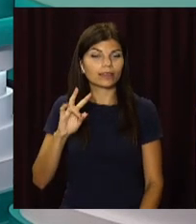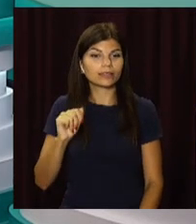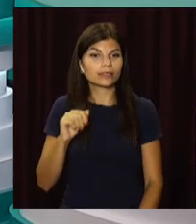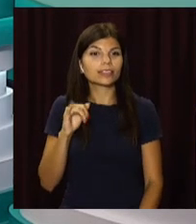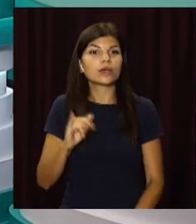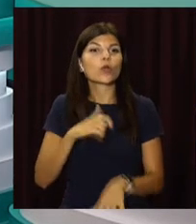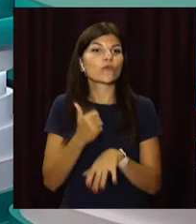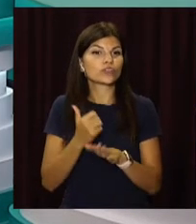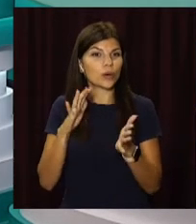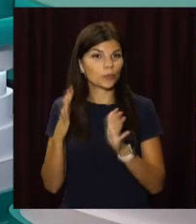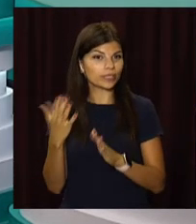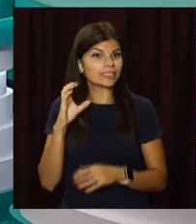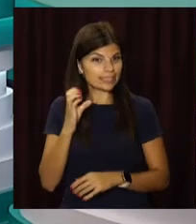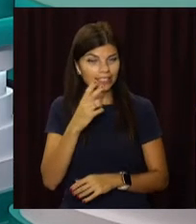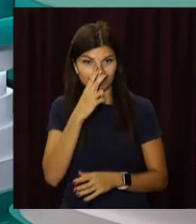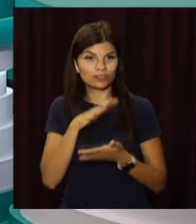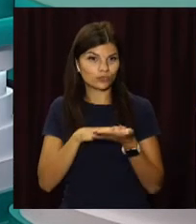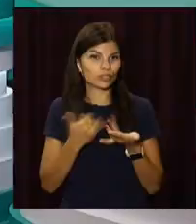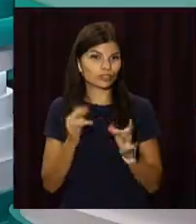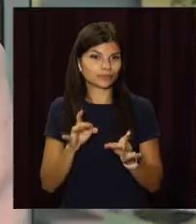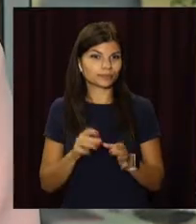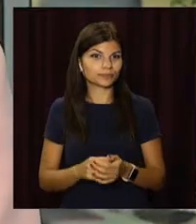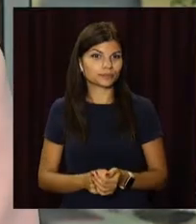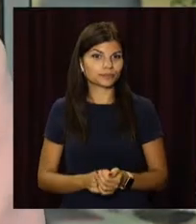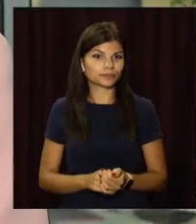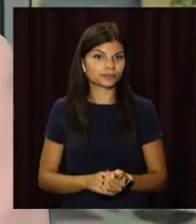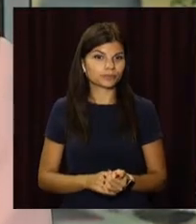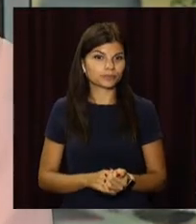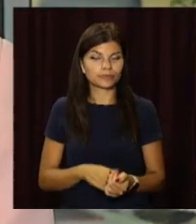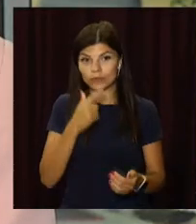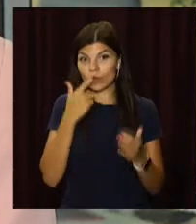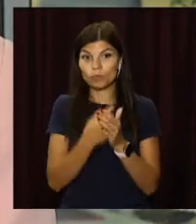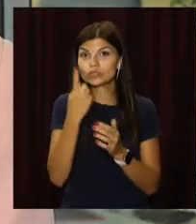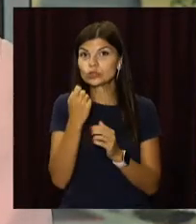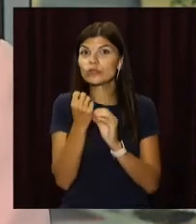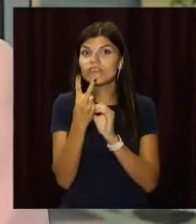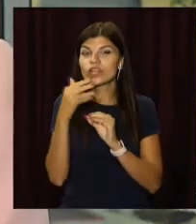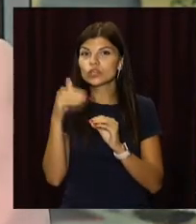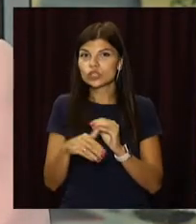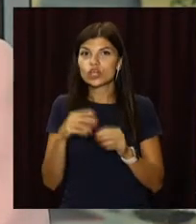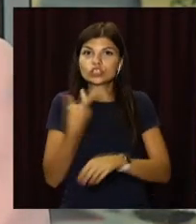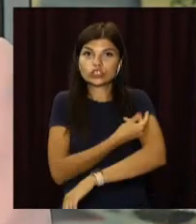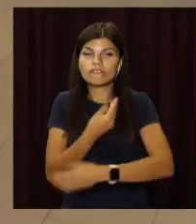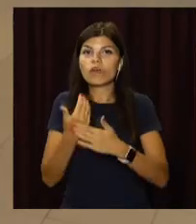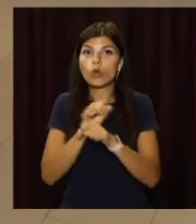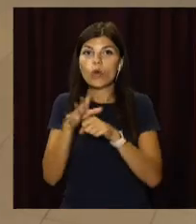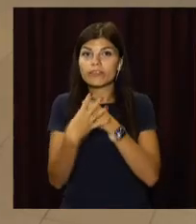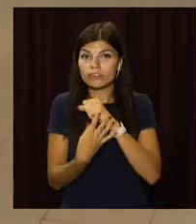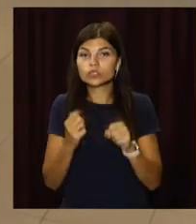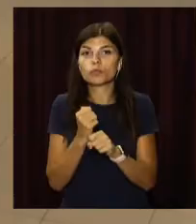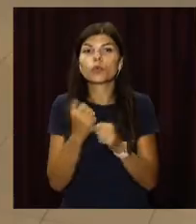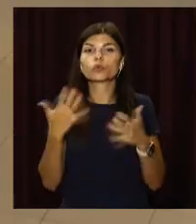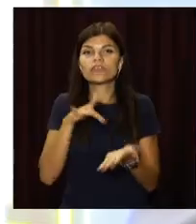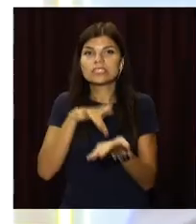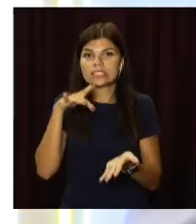Пуговкіна. І про головні події середи дивіться просто зараз. Понад 112 тисяч щеплень від COVID-19 зробили